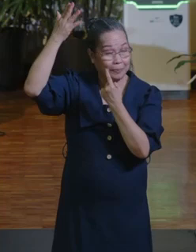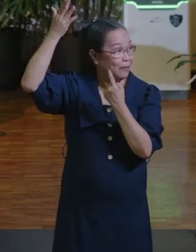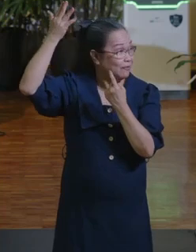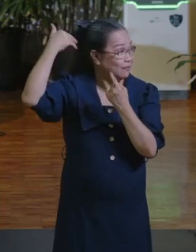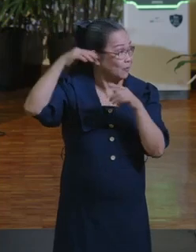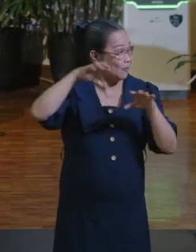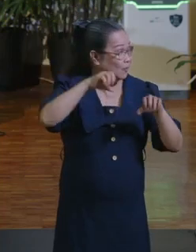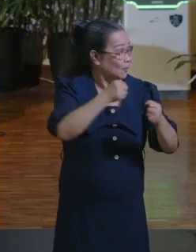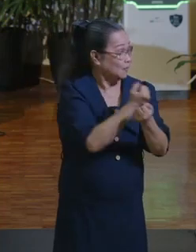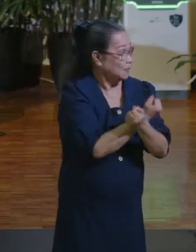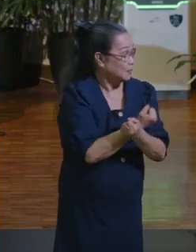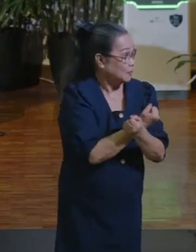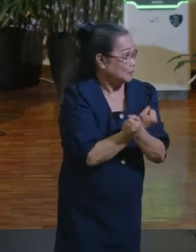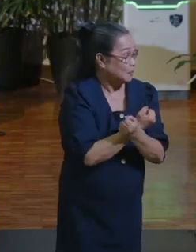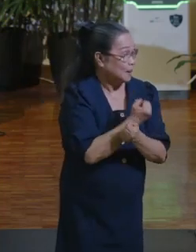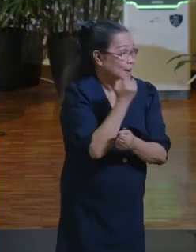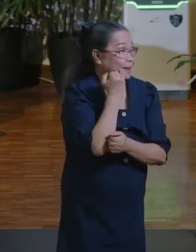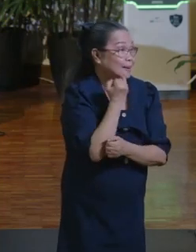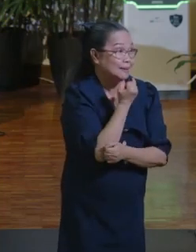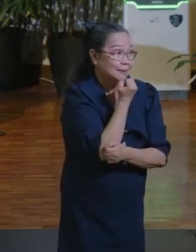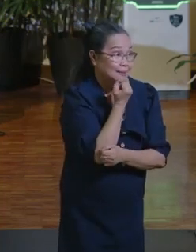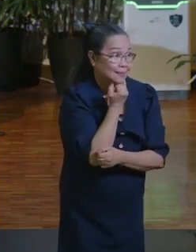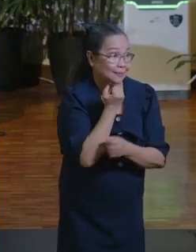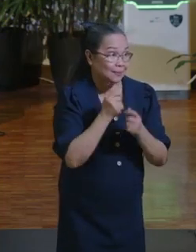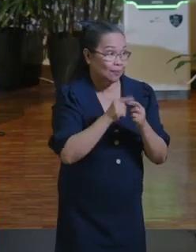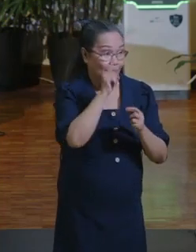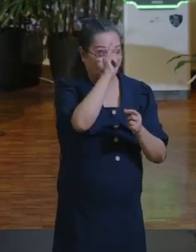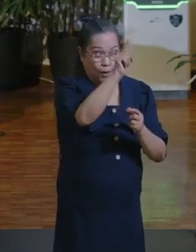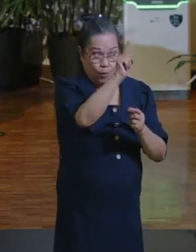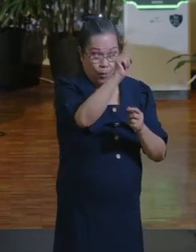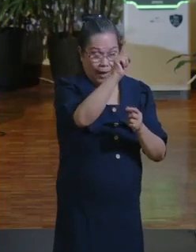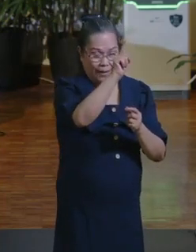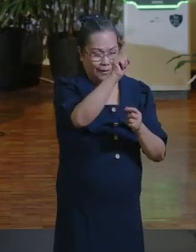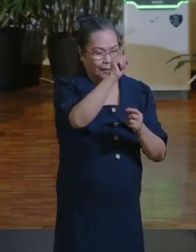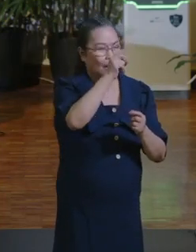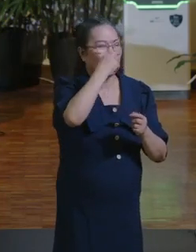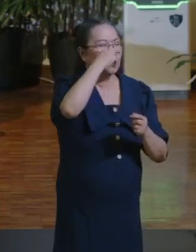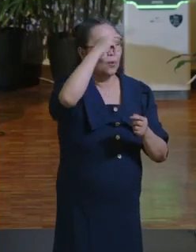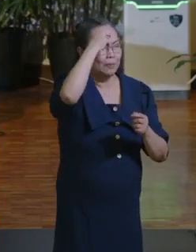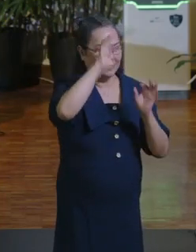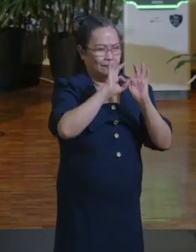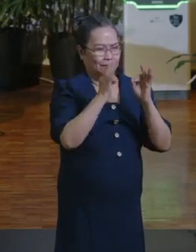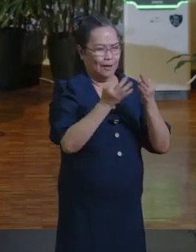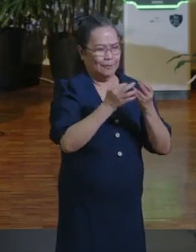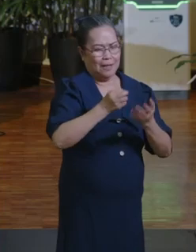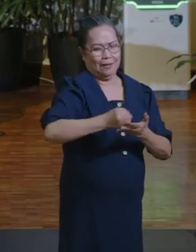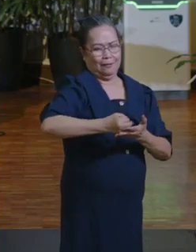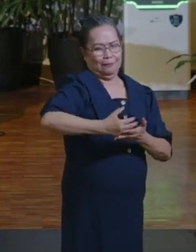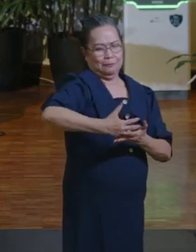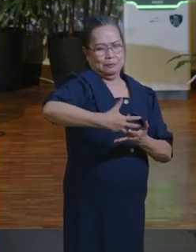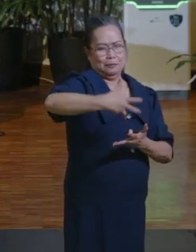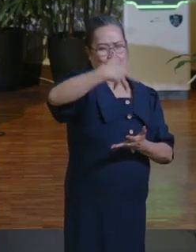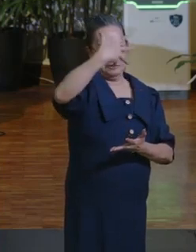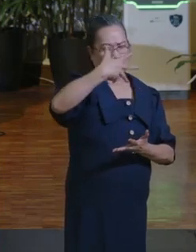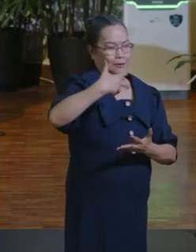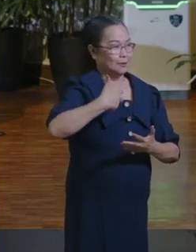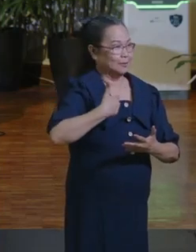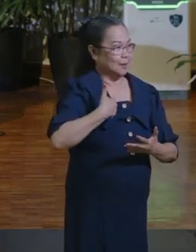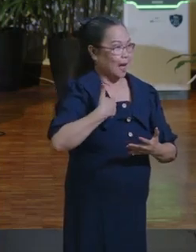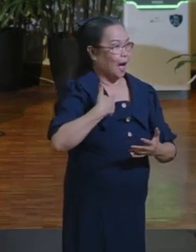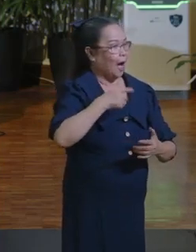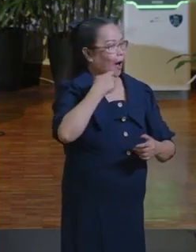yon. Ang anak ng isang mayaman na Roman family, habang siya'y lumalaki, ay nilalagay